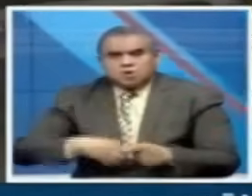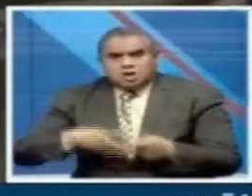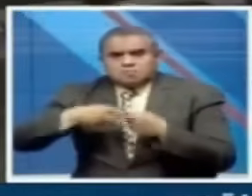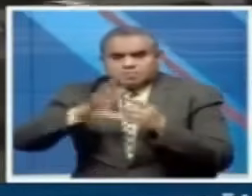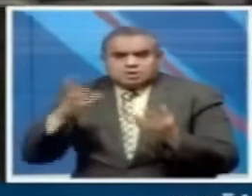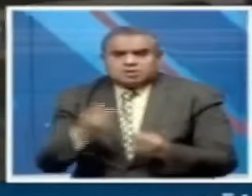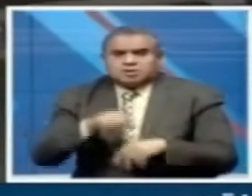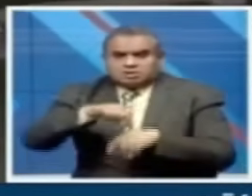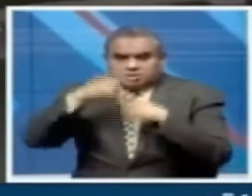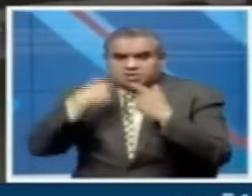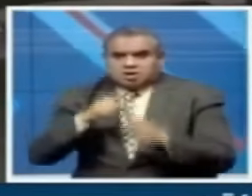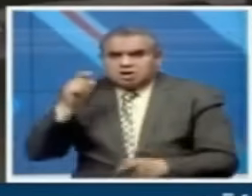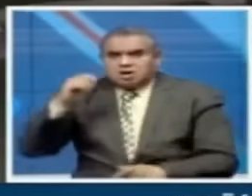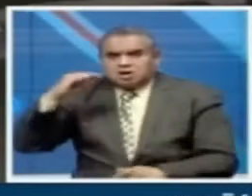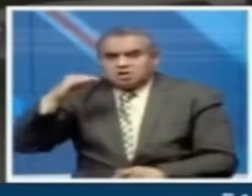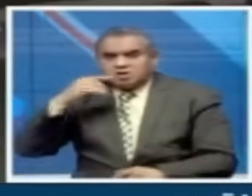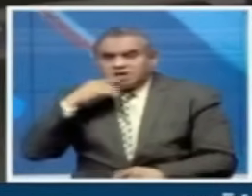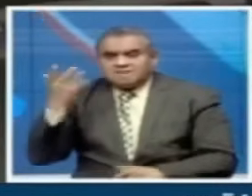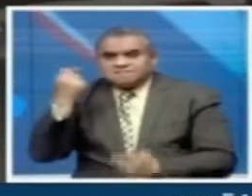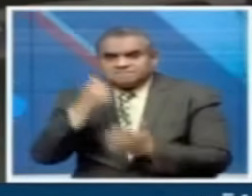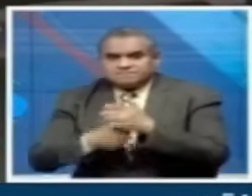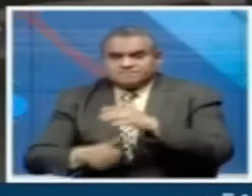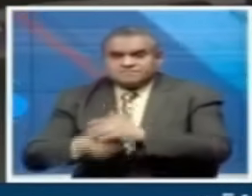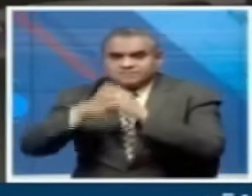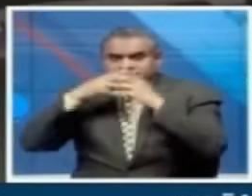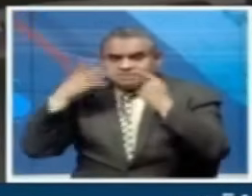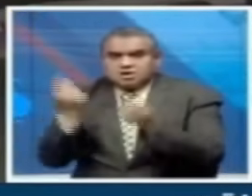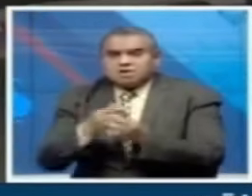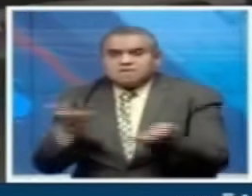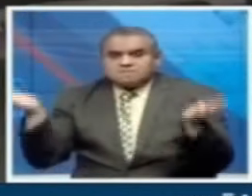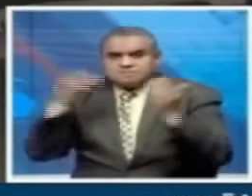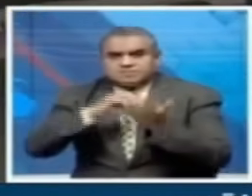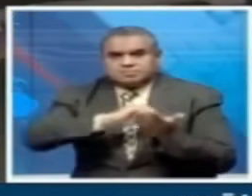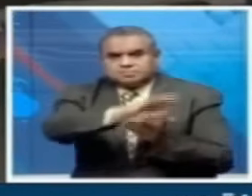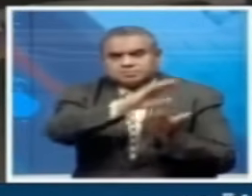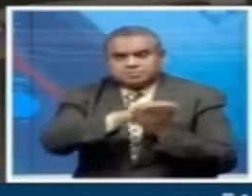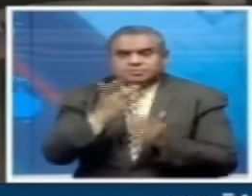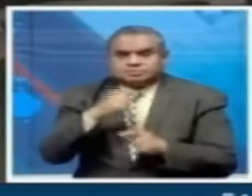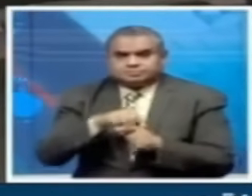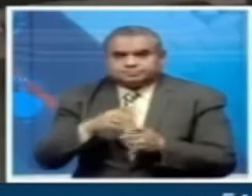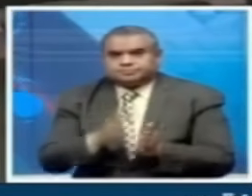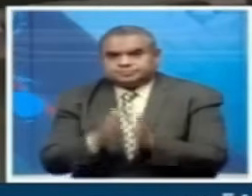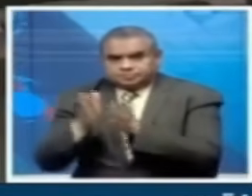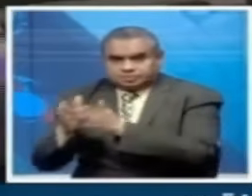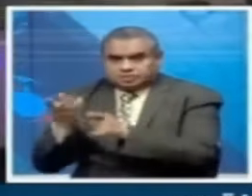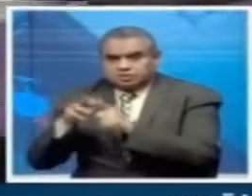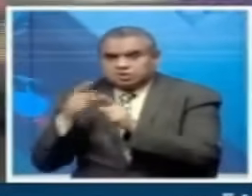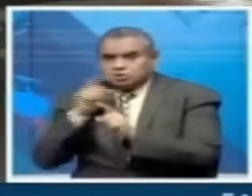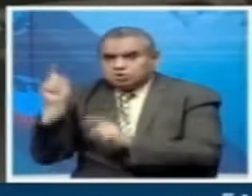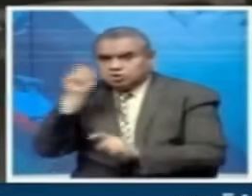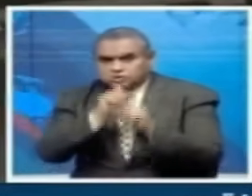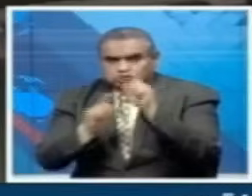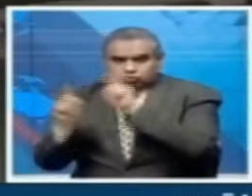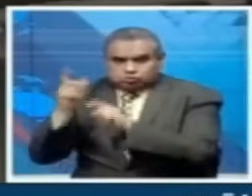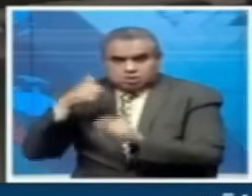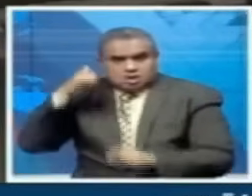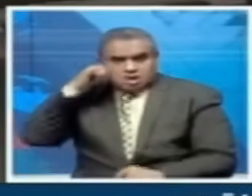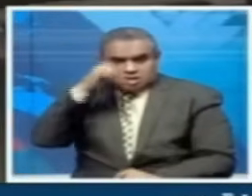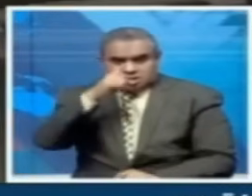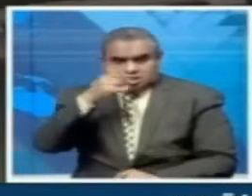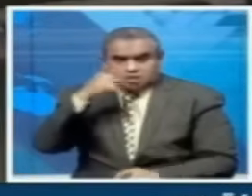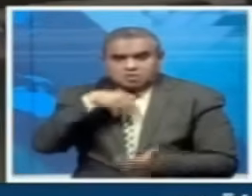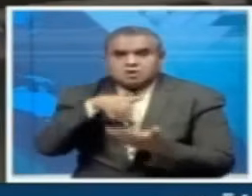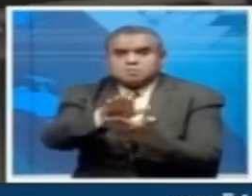معبر رفح اليوم، وتسليم أكبر قدر منها إلى الجانب الفلسطيني. نعم حمادة، هل أصبح دخول المساعدات والشاحنات